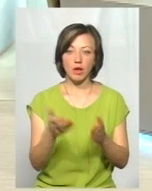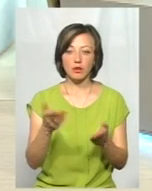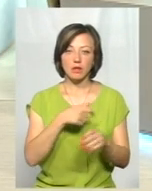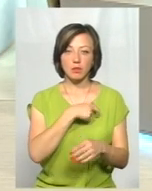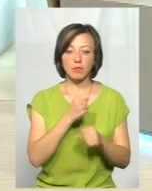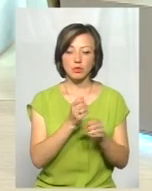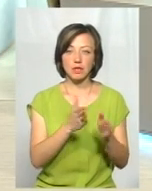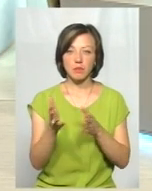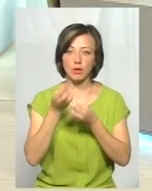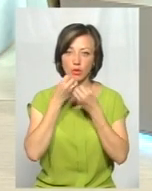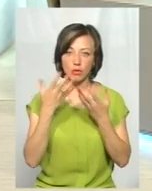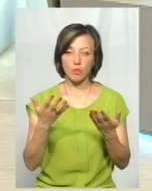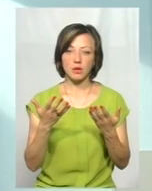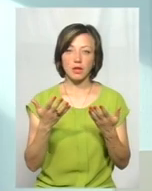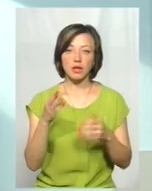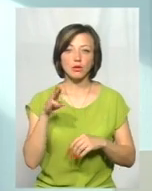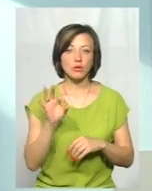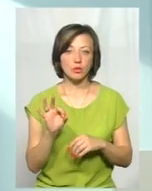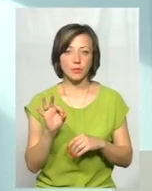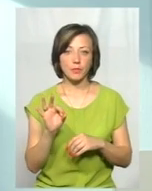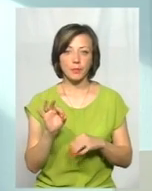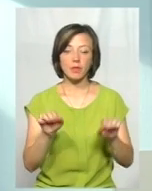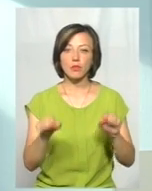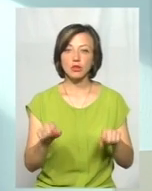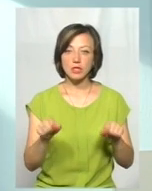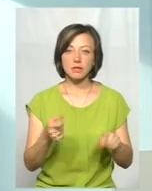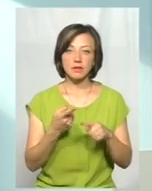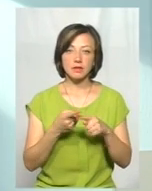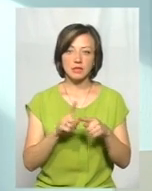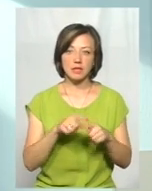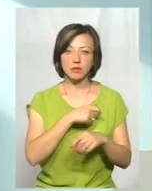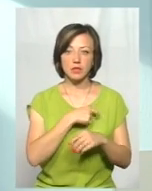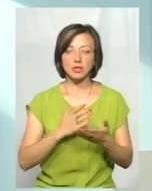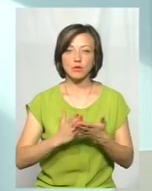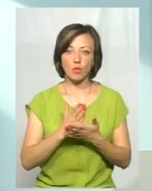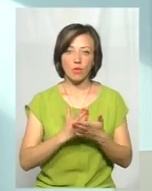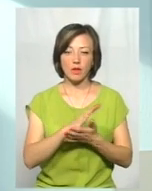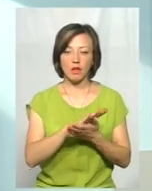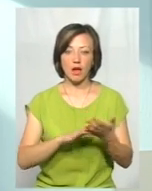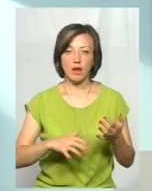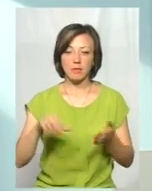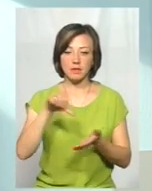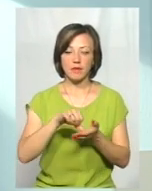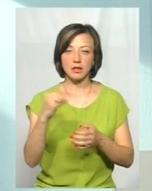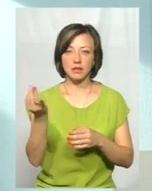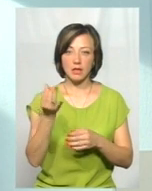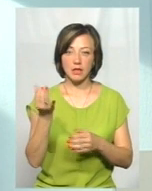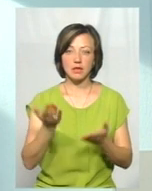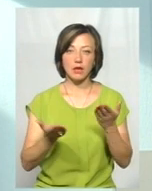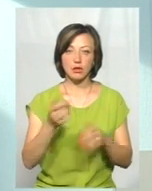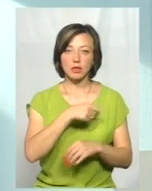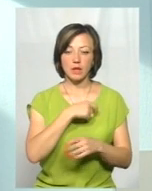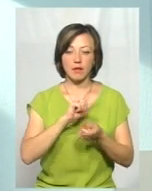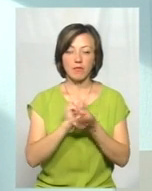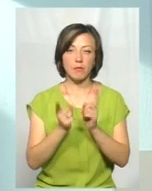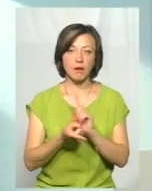працює стабільно добре, то, можливо, цей депутат заслуговує і далі представляти їх інтереси, якщо депутат навпаки,